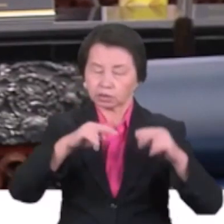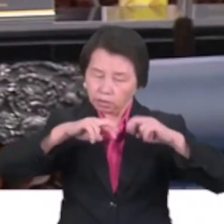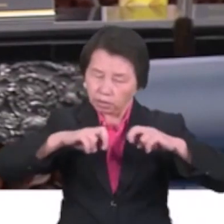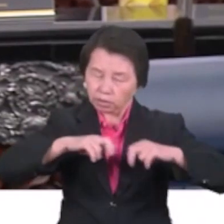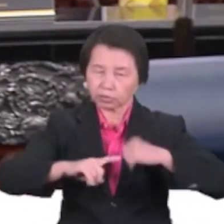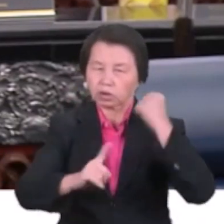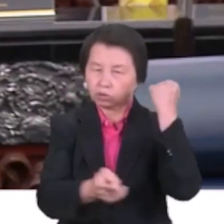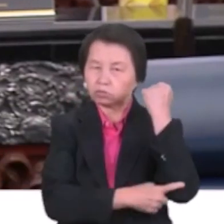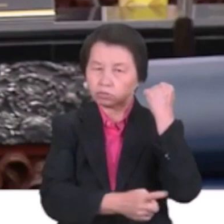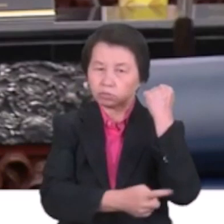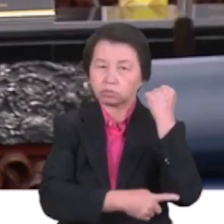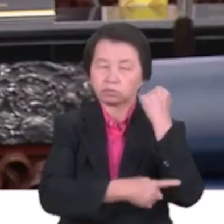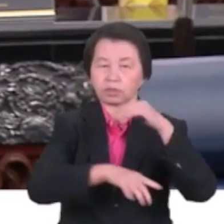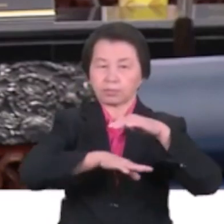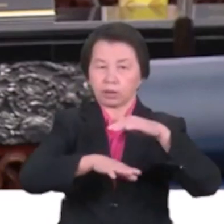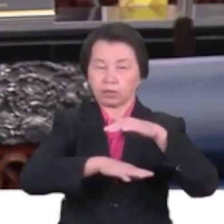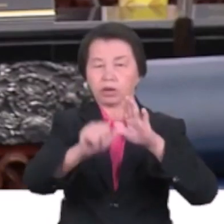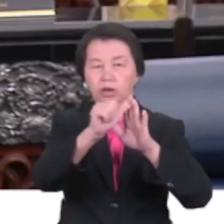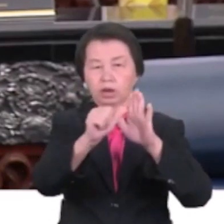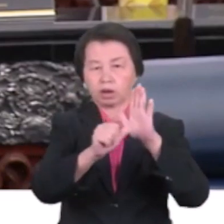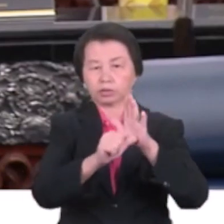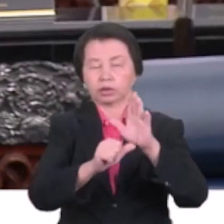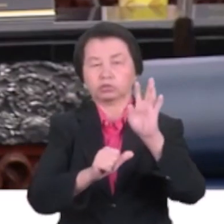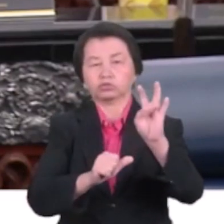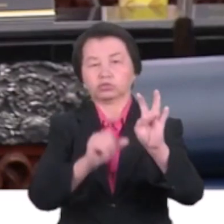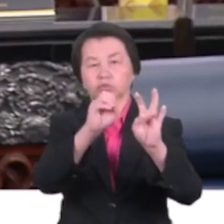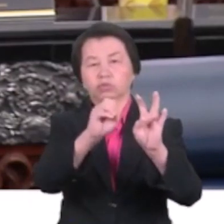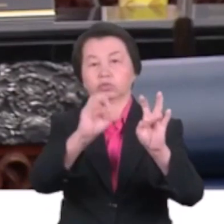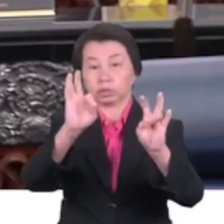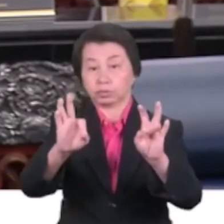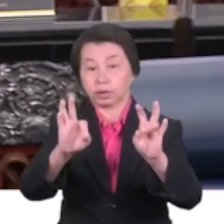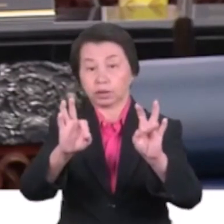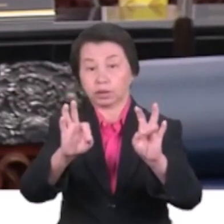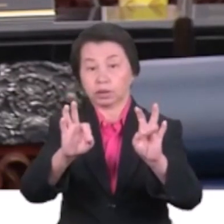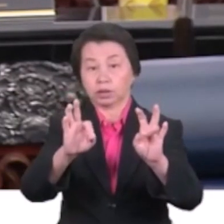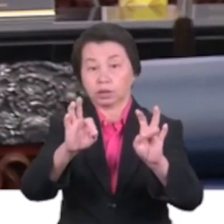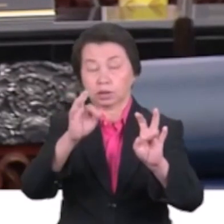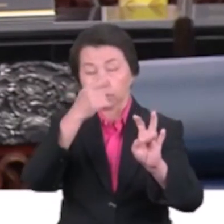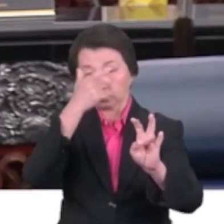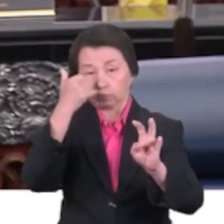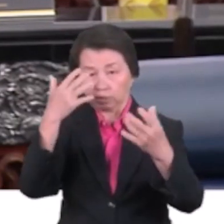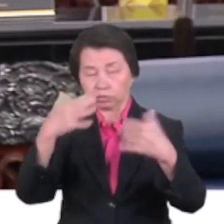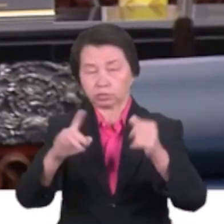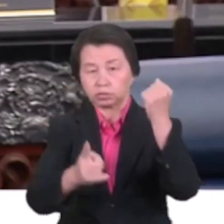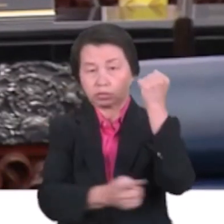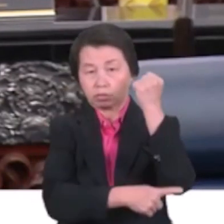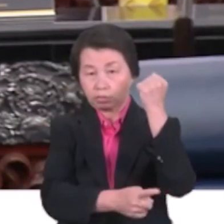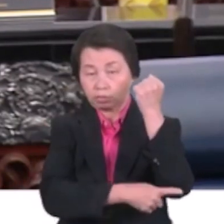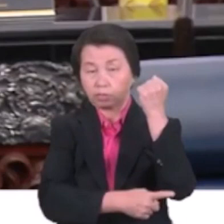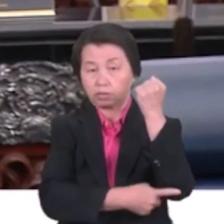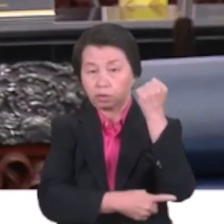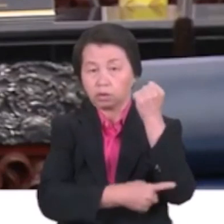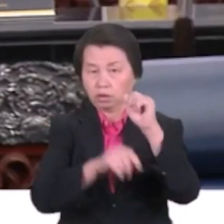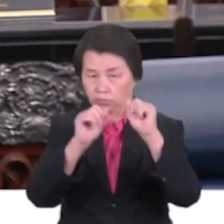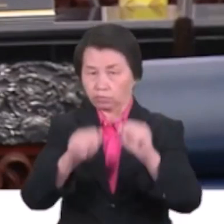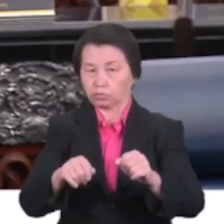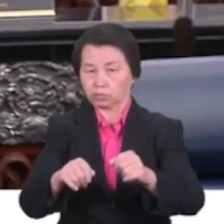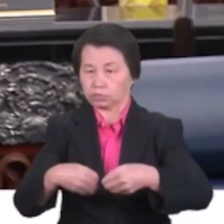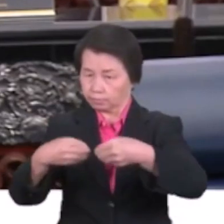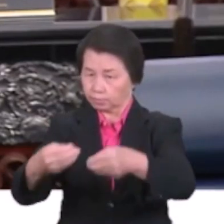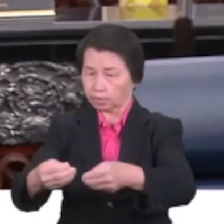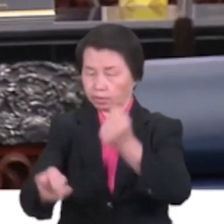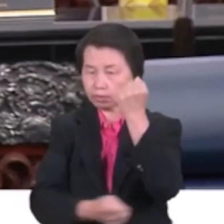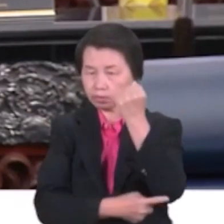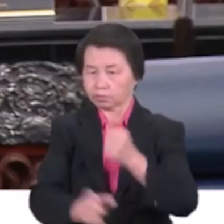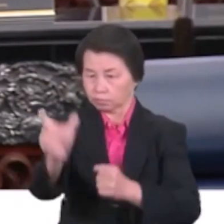semula hukuman denda di bawah Akta 709 itu supaya kompaun ataupun denda yang boleh kita